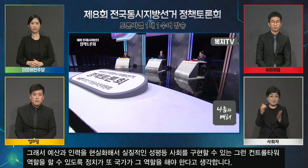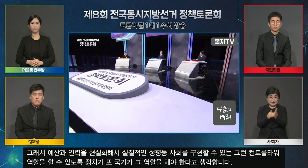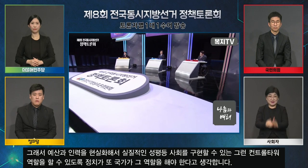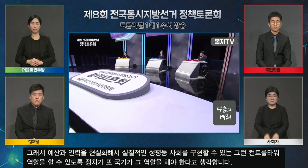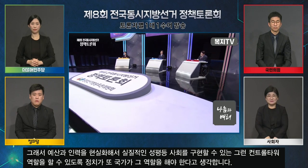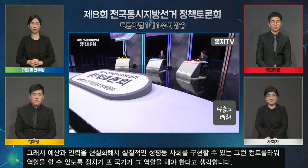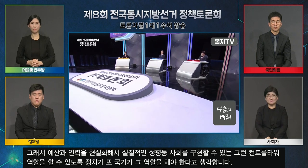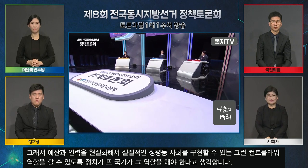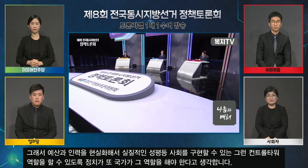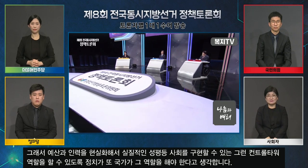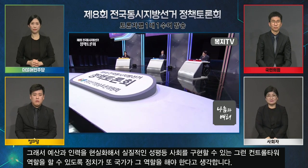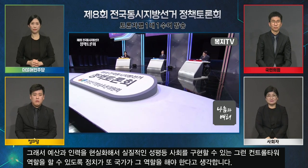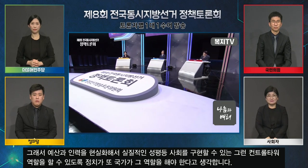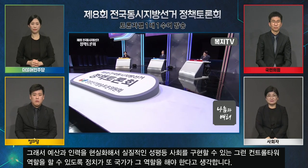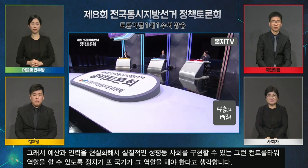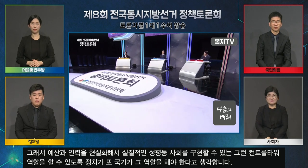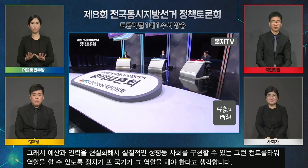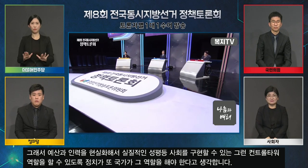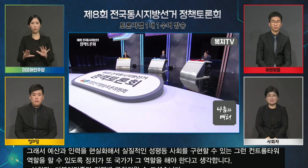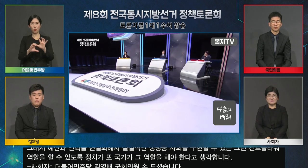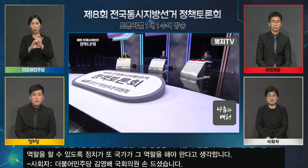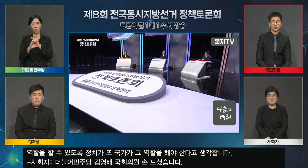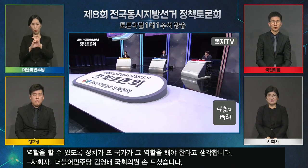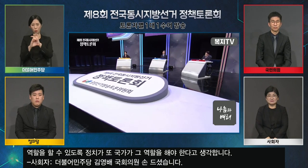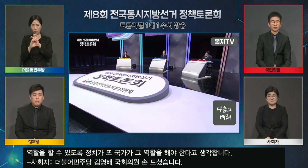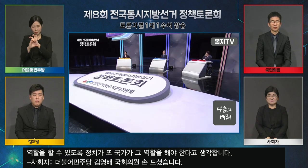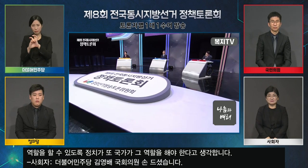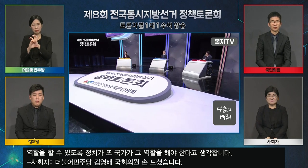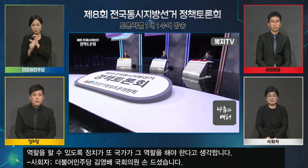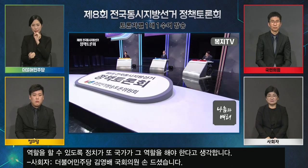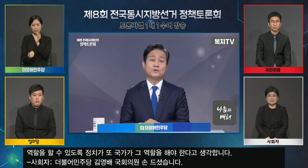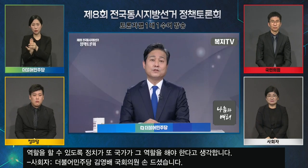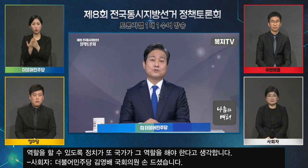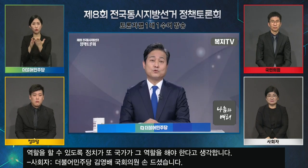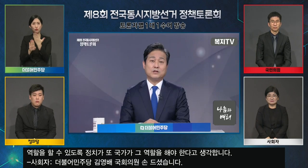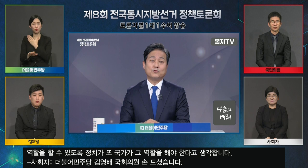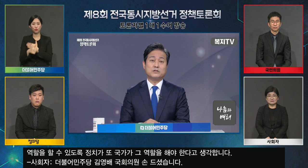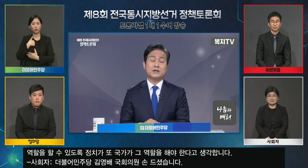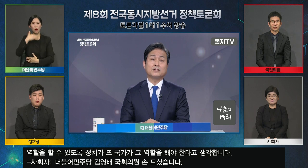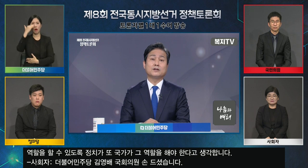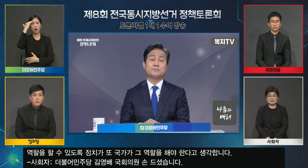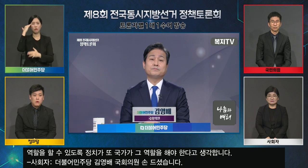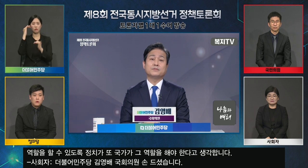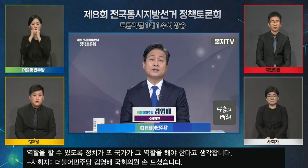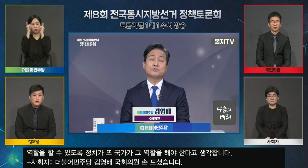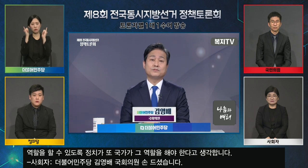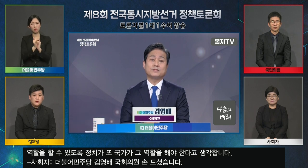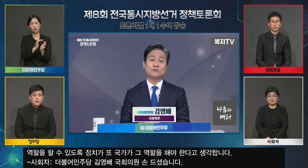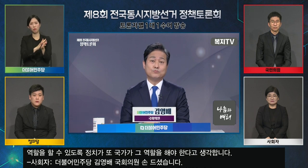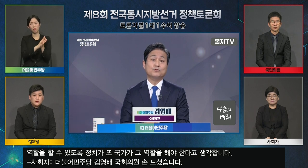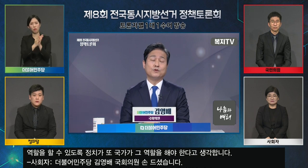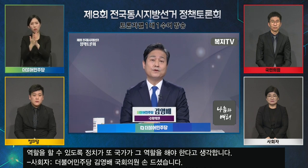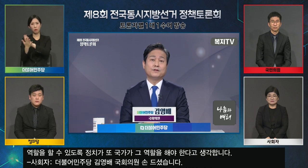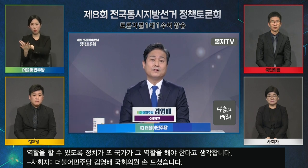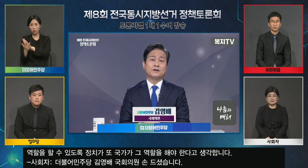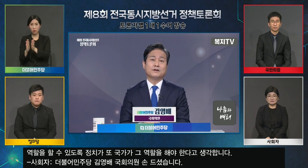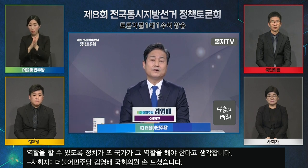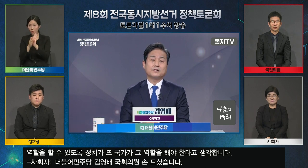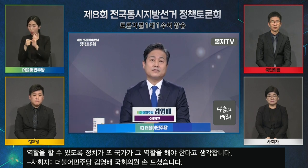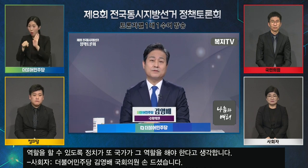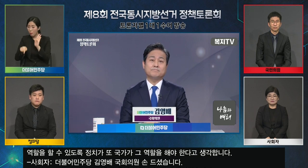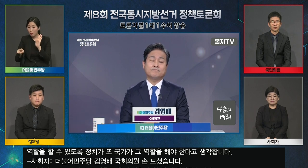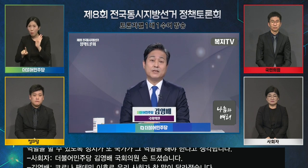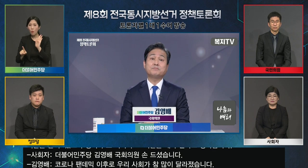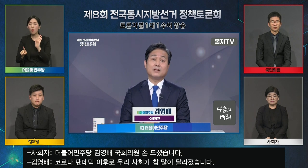팬데믹 이후로 우리 사회에 참 많이 달라졌습니다. 그중에서도 소상공인 자영업 분들의 눈물